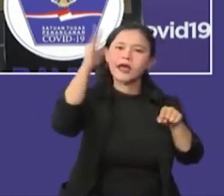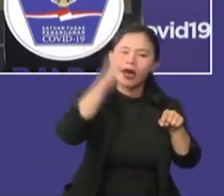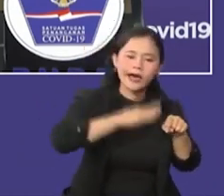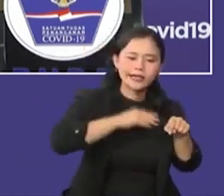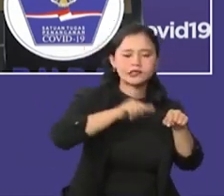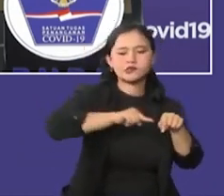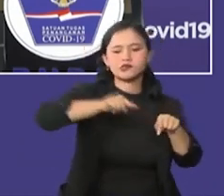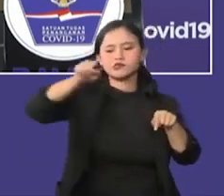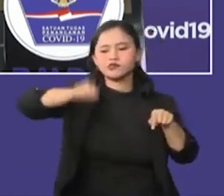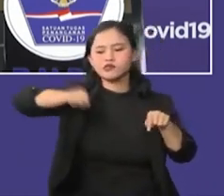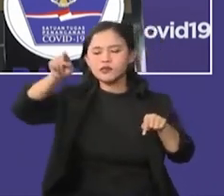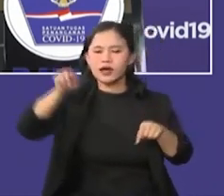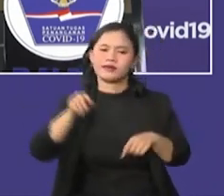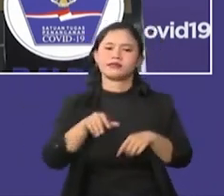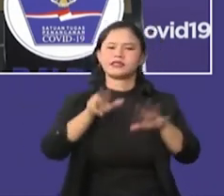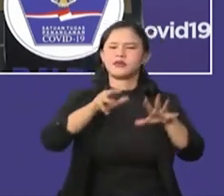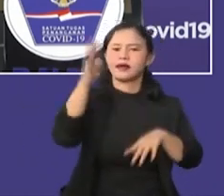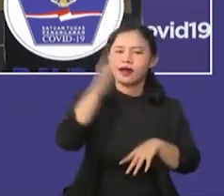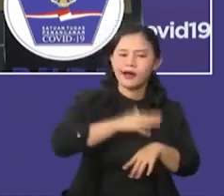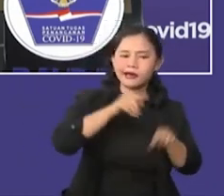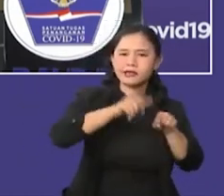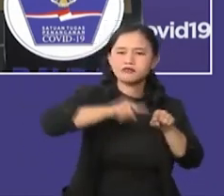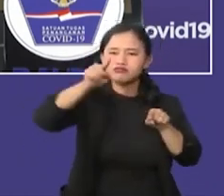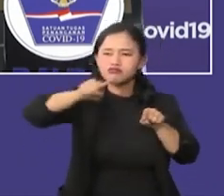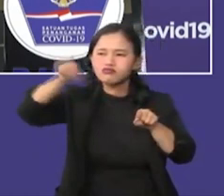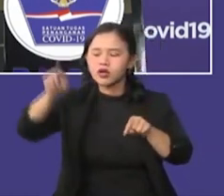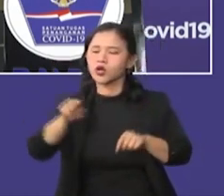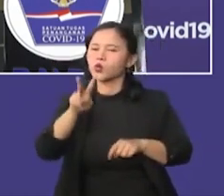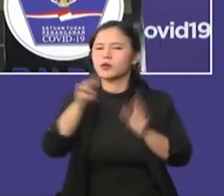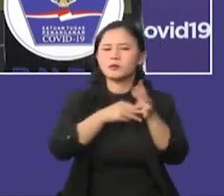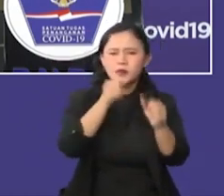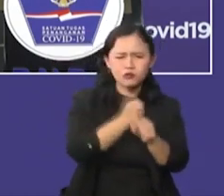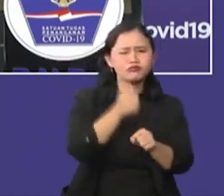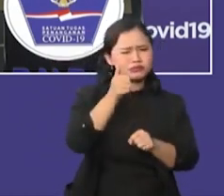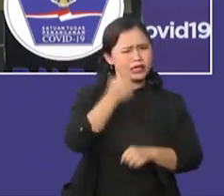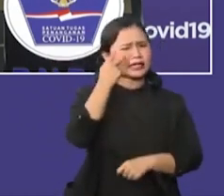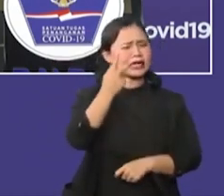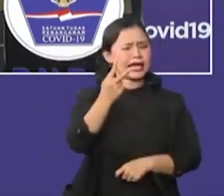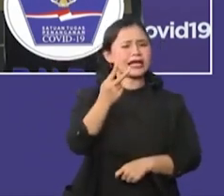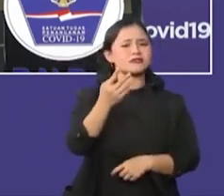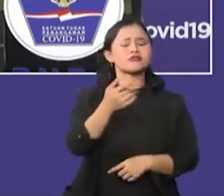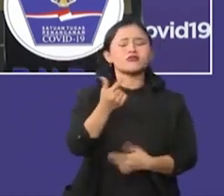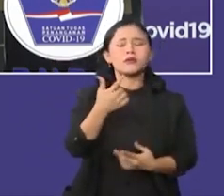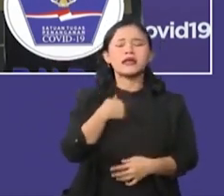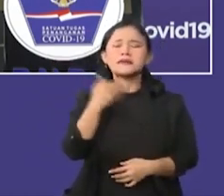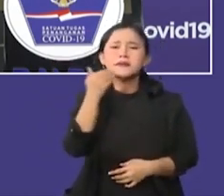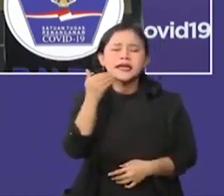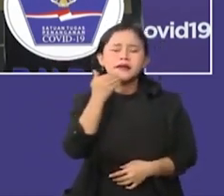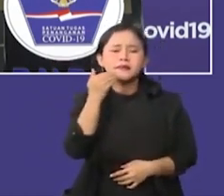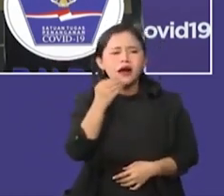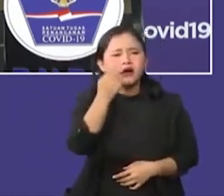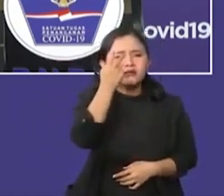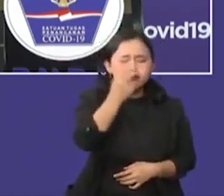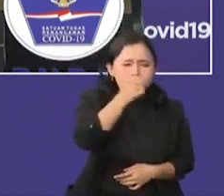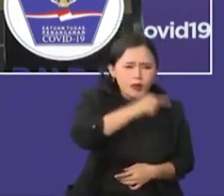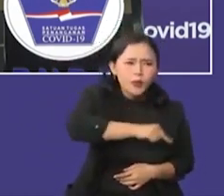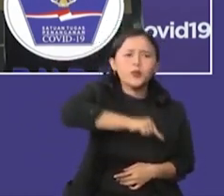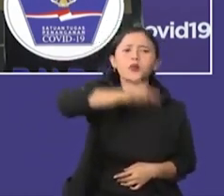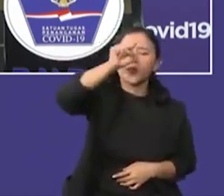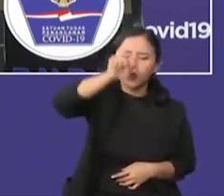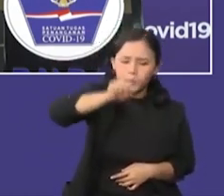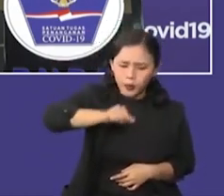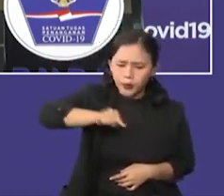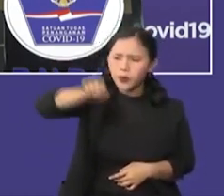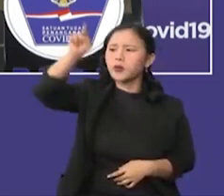dua minggu hal ini ditujukan dalam rangka untuk melihat grafik atau membaca grafiknya menjadi lebih